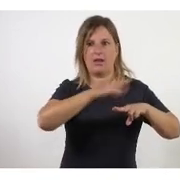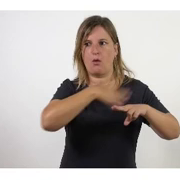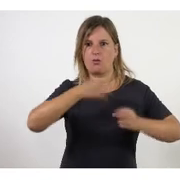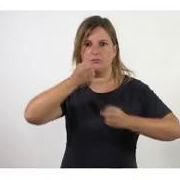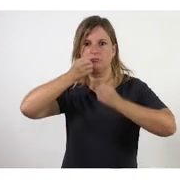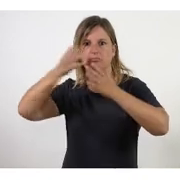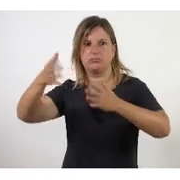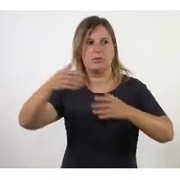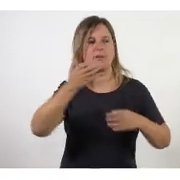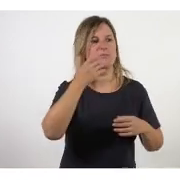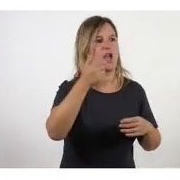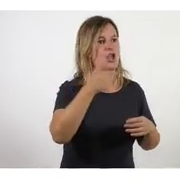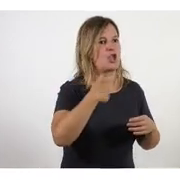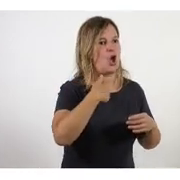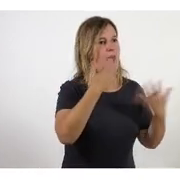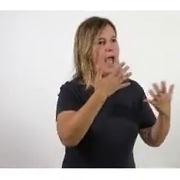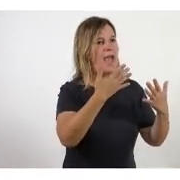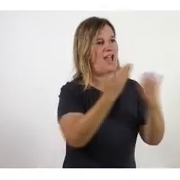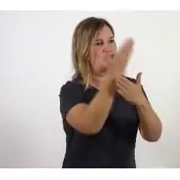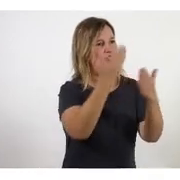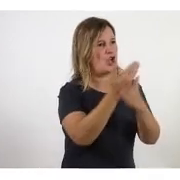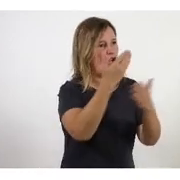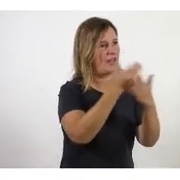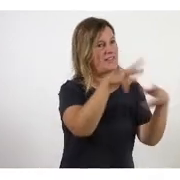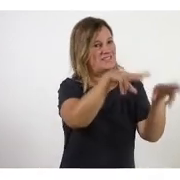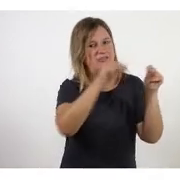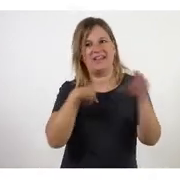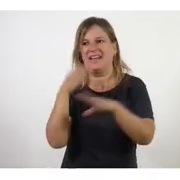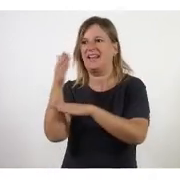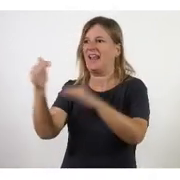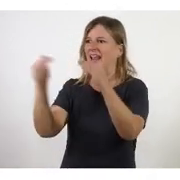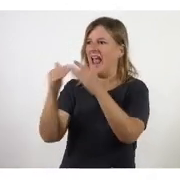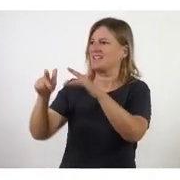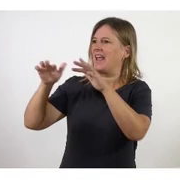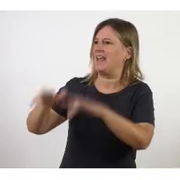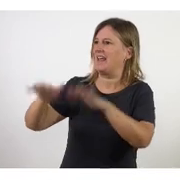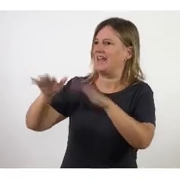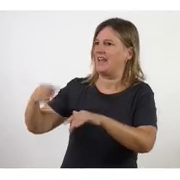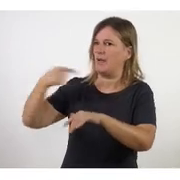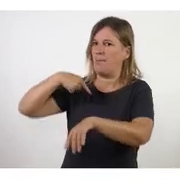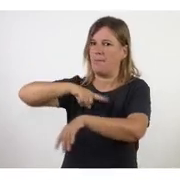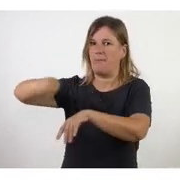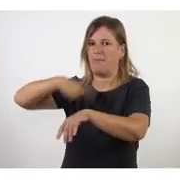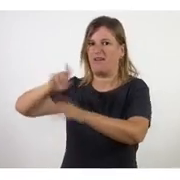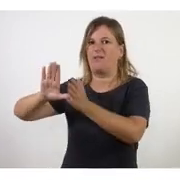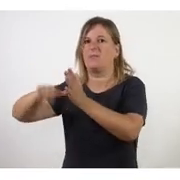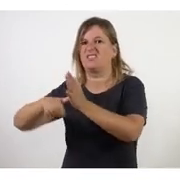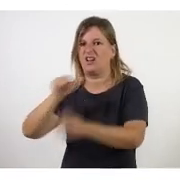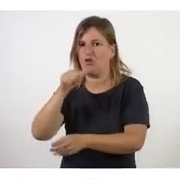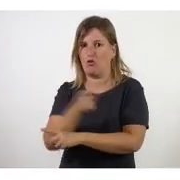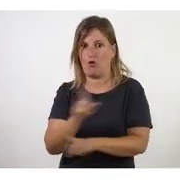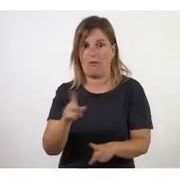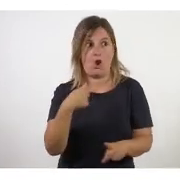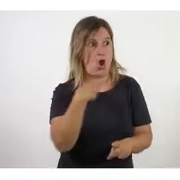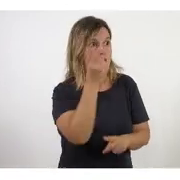vídeo, després me'n vaig a casa, ho fico a l'ordinador i m'estic... Perdré aquesta immediatesa al mòbil, ens permet amb quatre